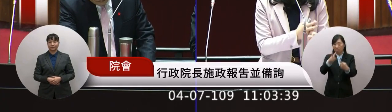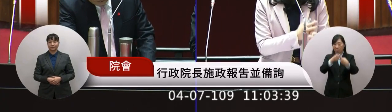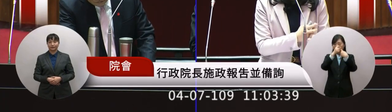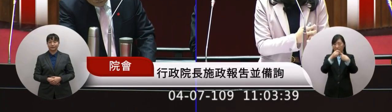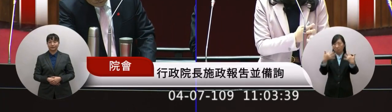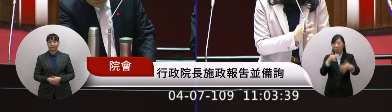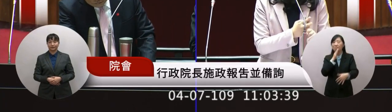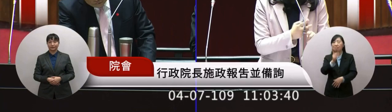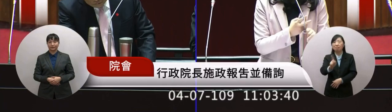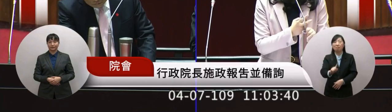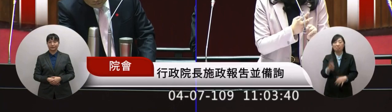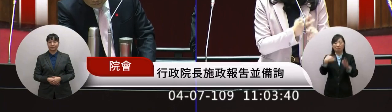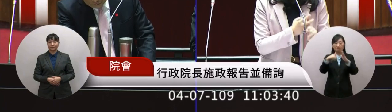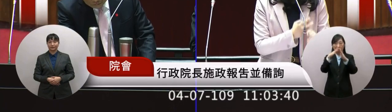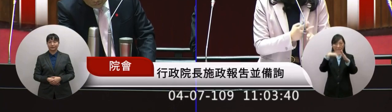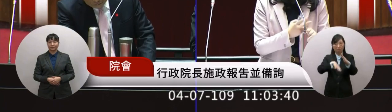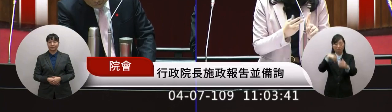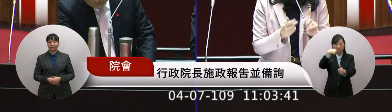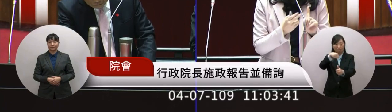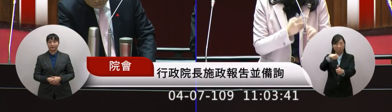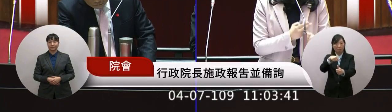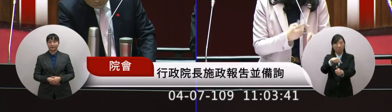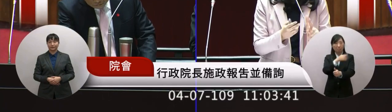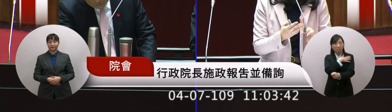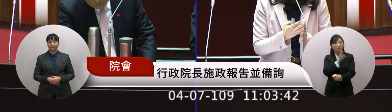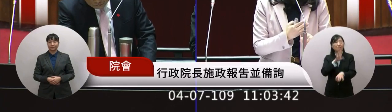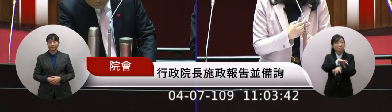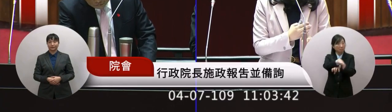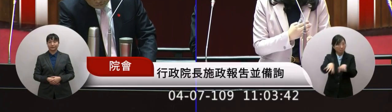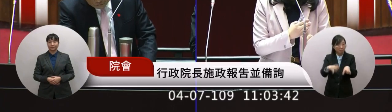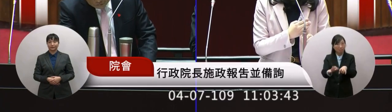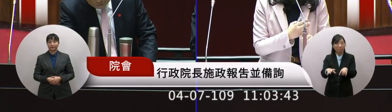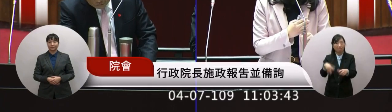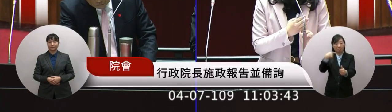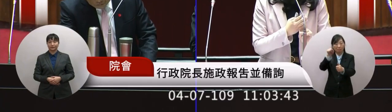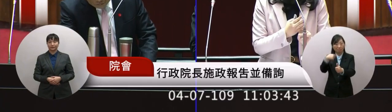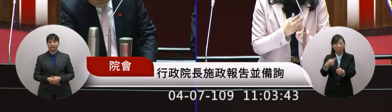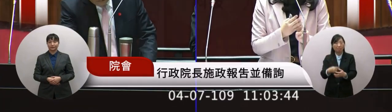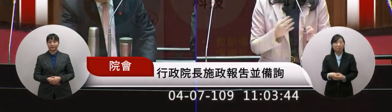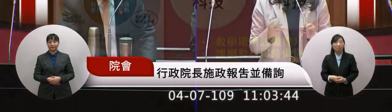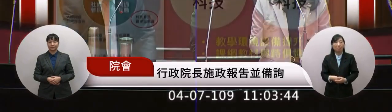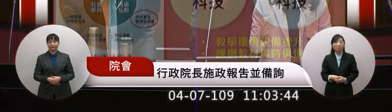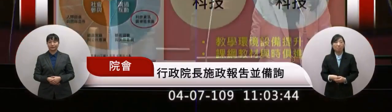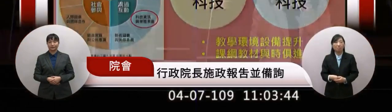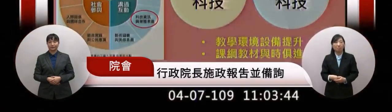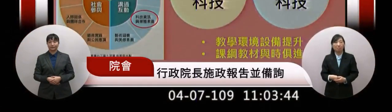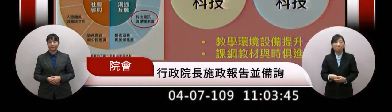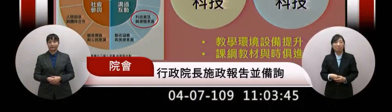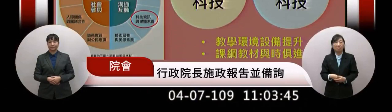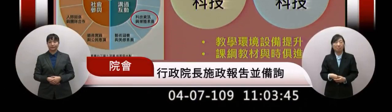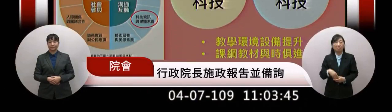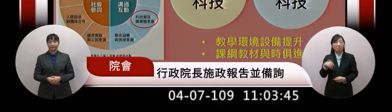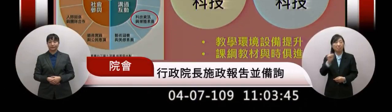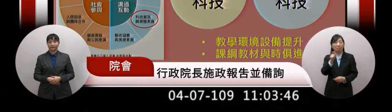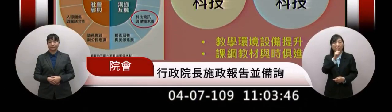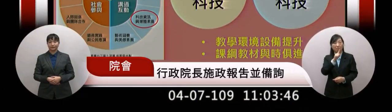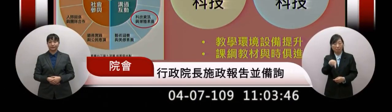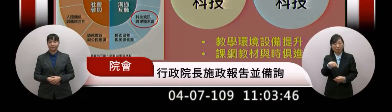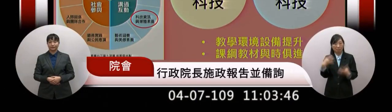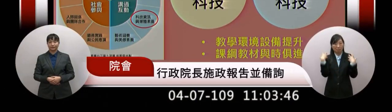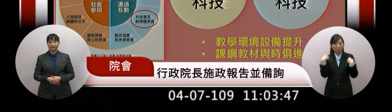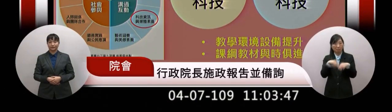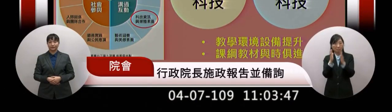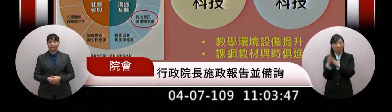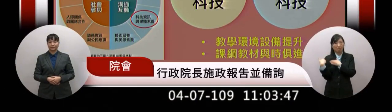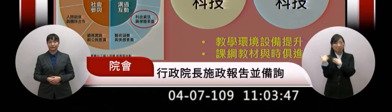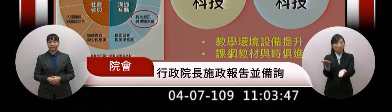其实学校里面他们在教学的不管是环境或者是教材上，我们不能够说让这些责任都放